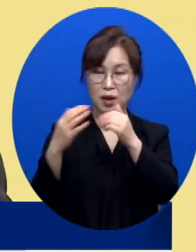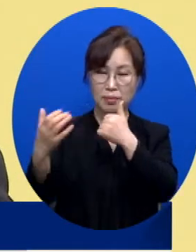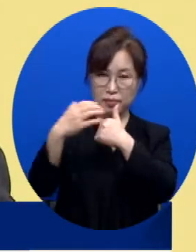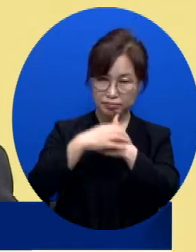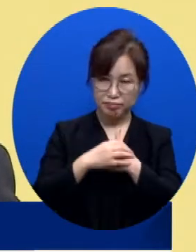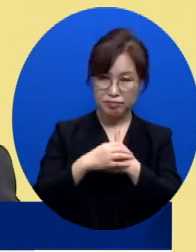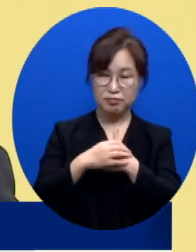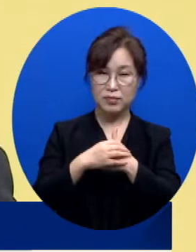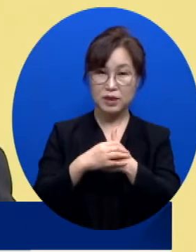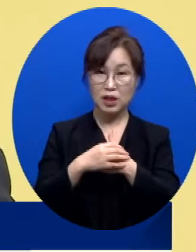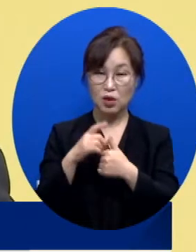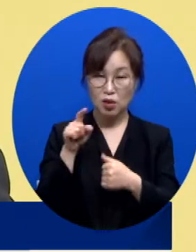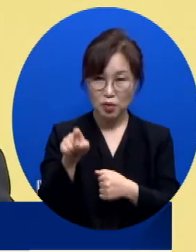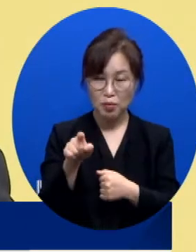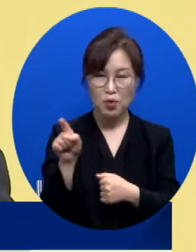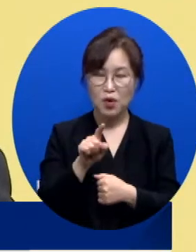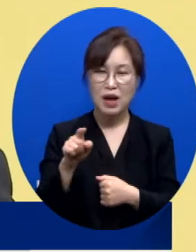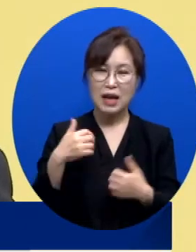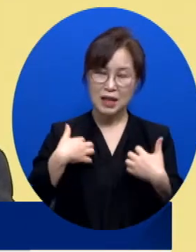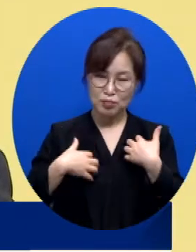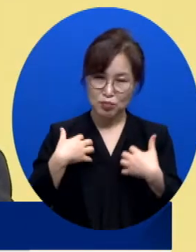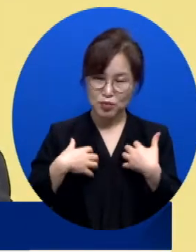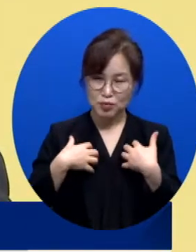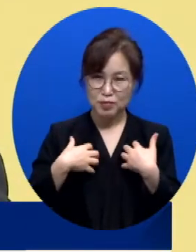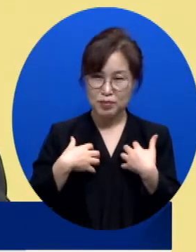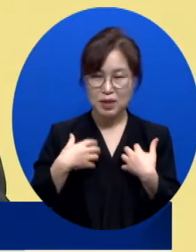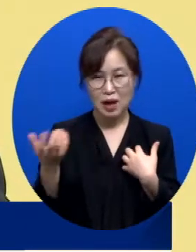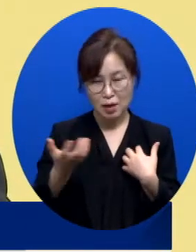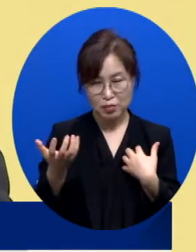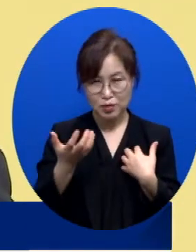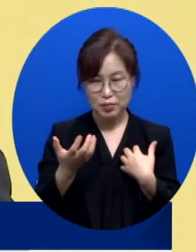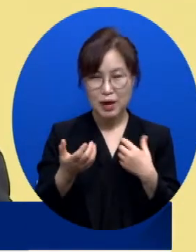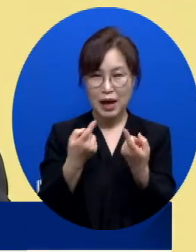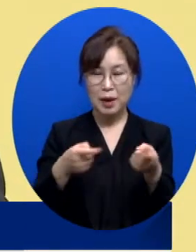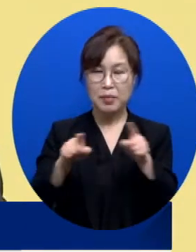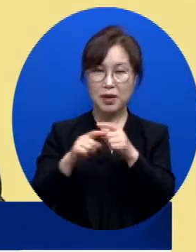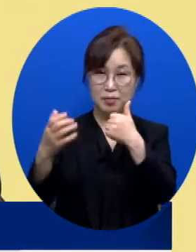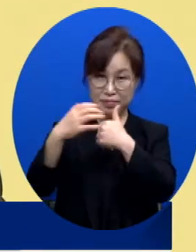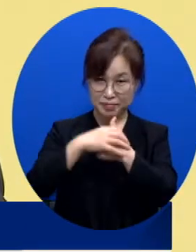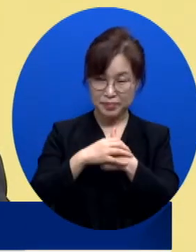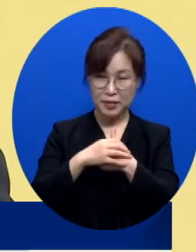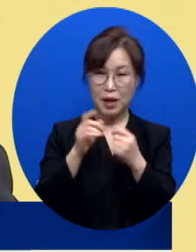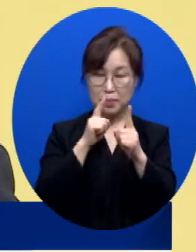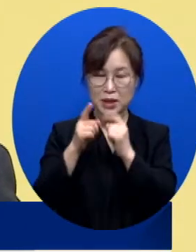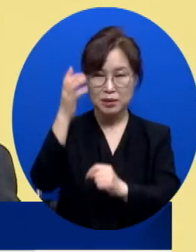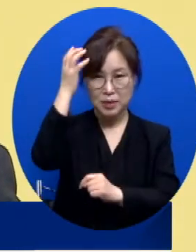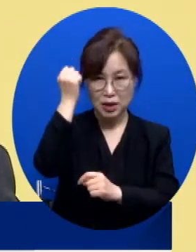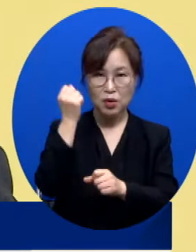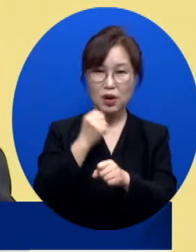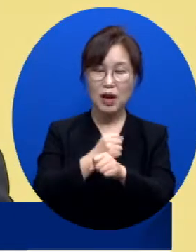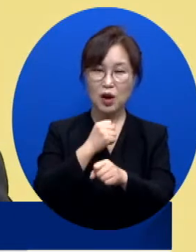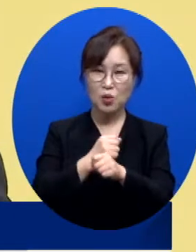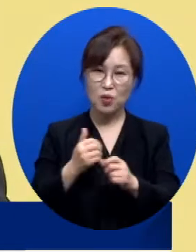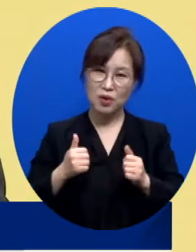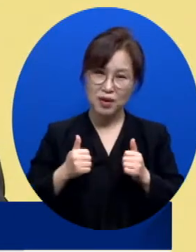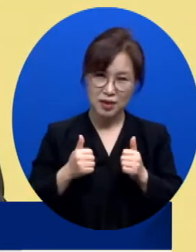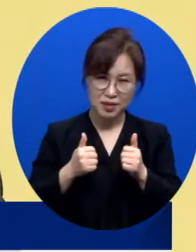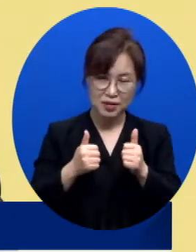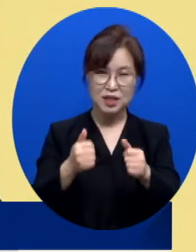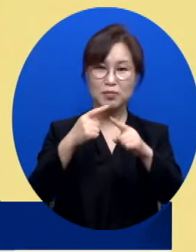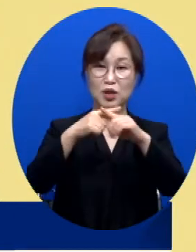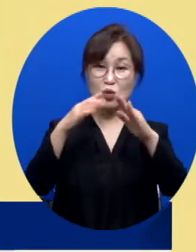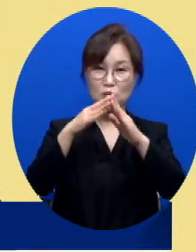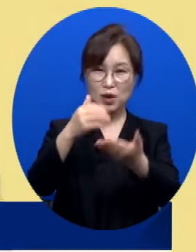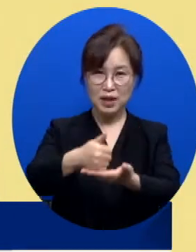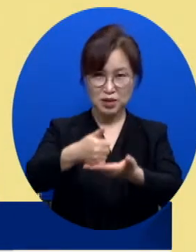기쁨뿐만이 아니라 아픔과 눈물까지도 위임받는 것이라고 말씀하신 분이 계십니다. 그 말씀을 기억하면서 정말 열심히 교회를 위해서